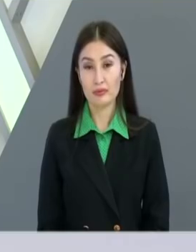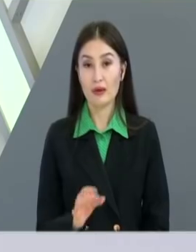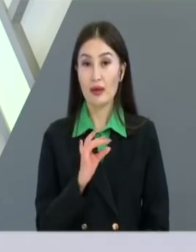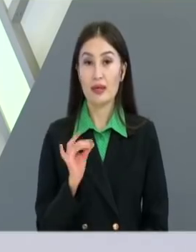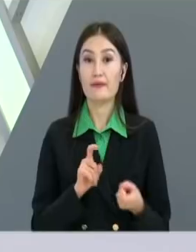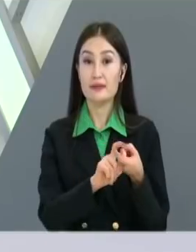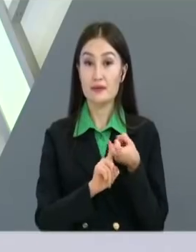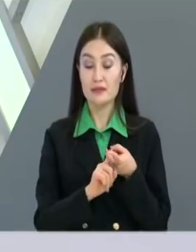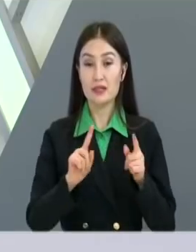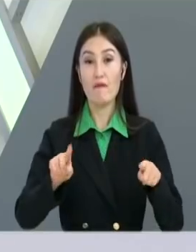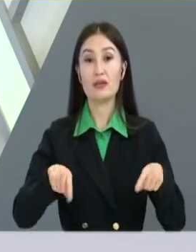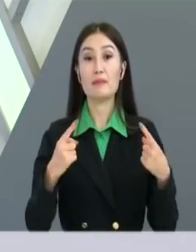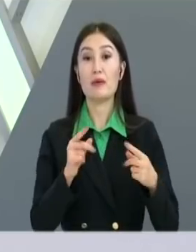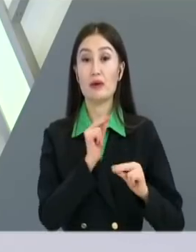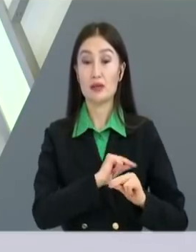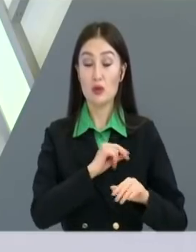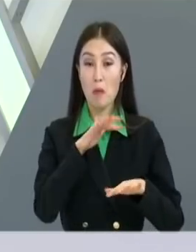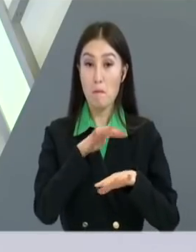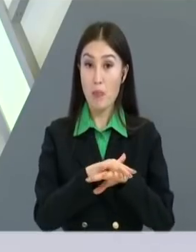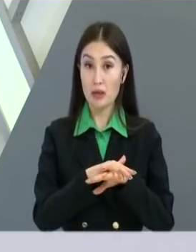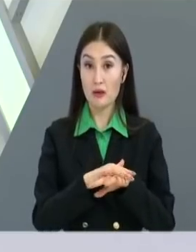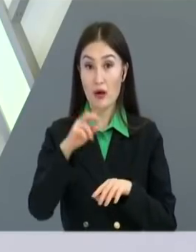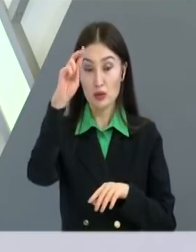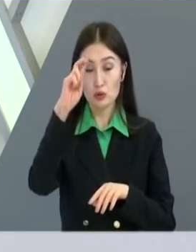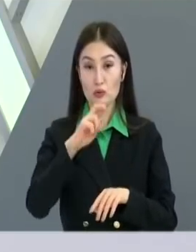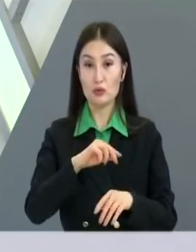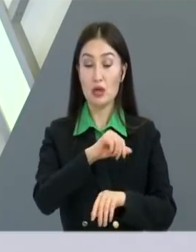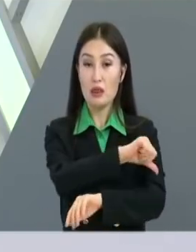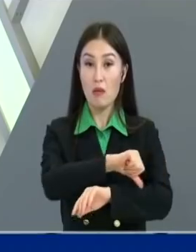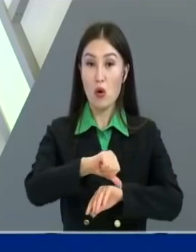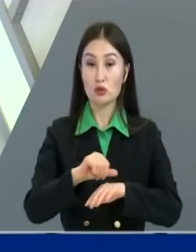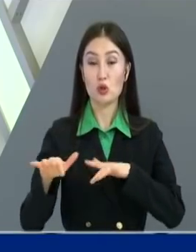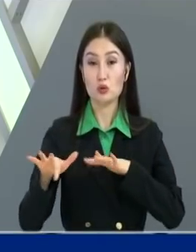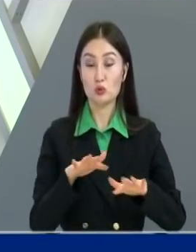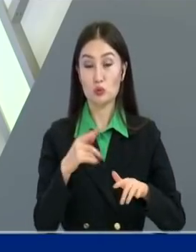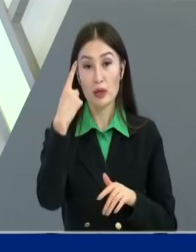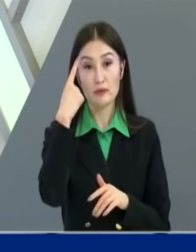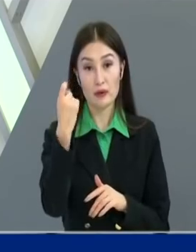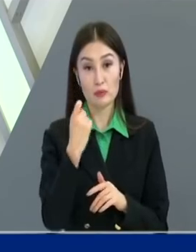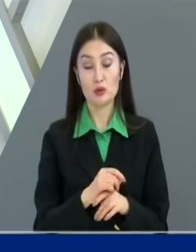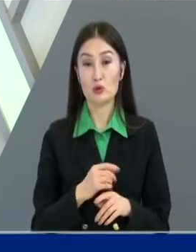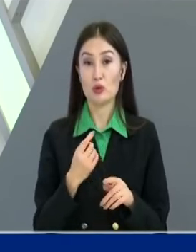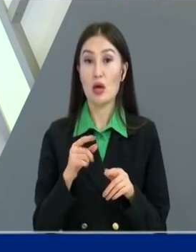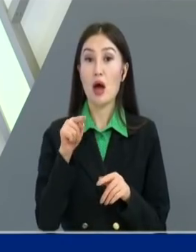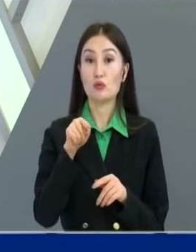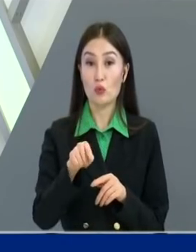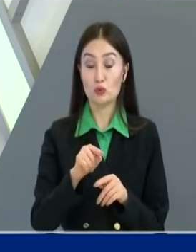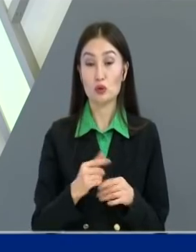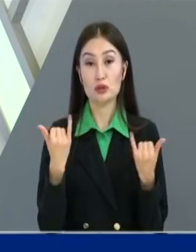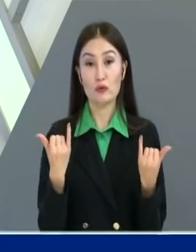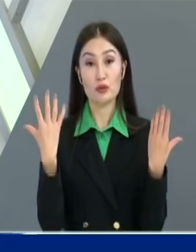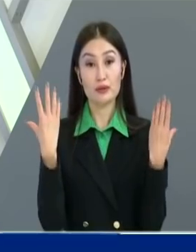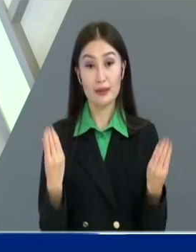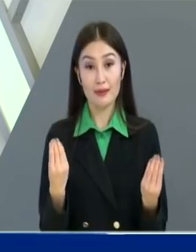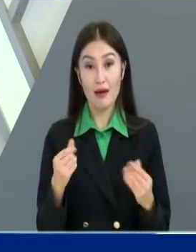в связи с возобновлением работы банков Государственная таможенная служба информирует участников внешнеэкономической деятельности о том, что с сегодняшнего